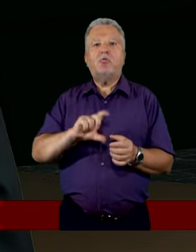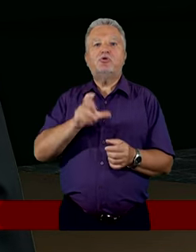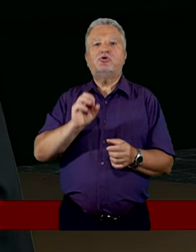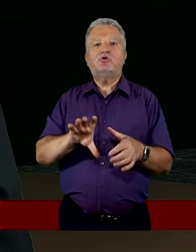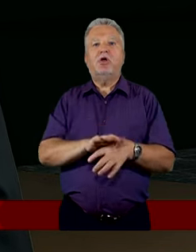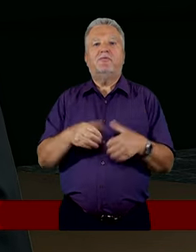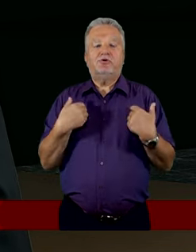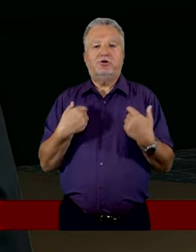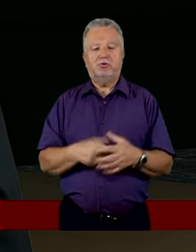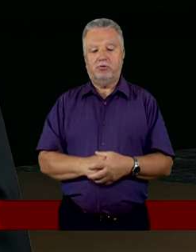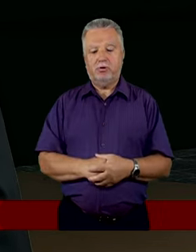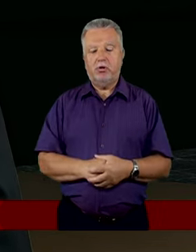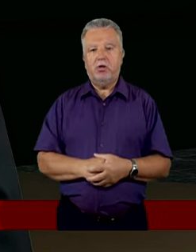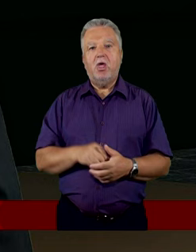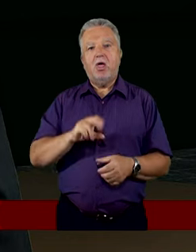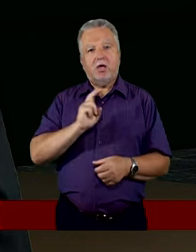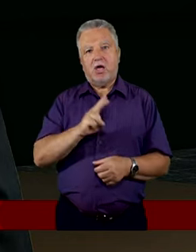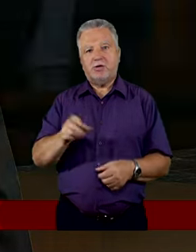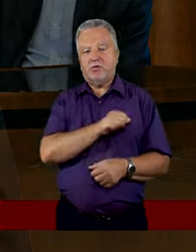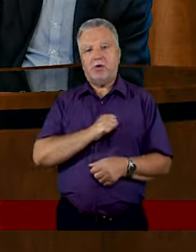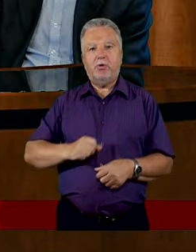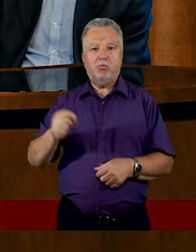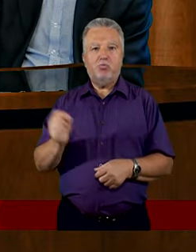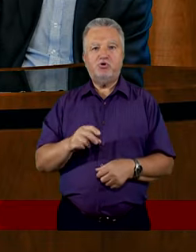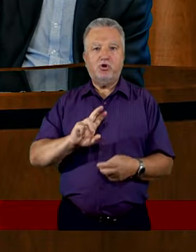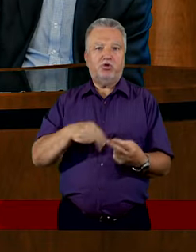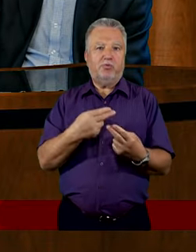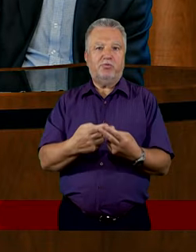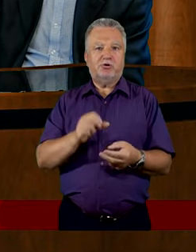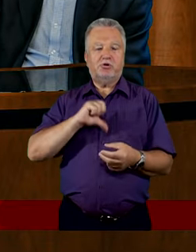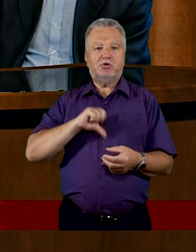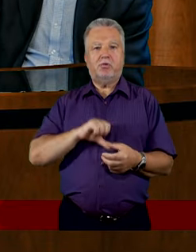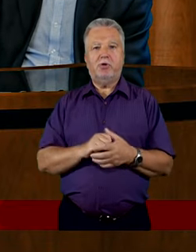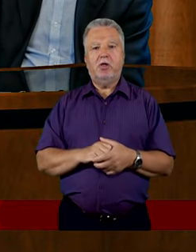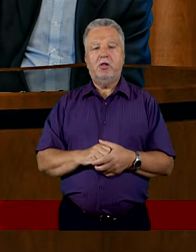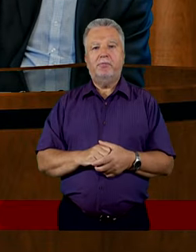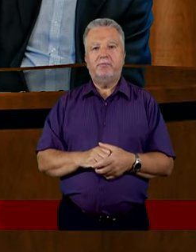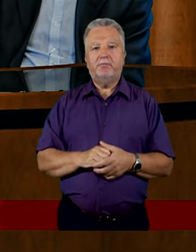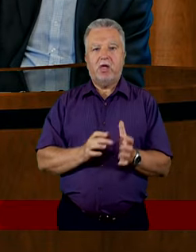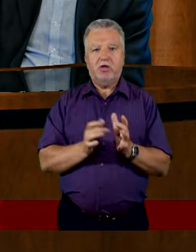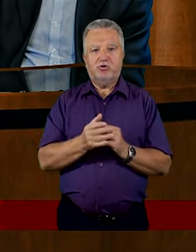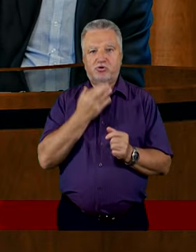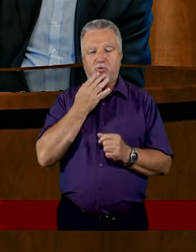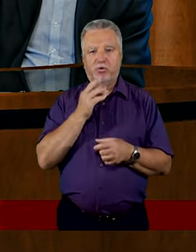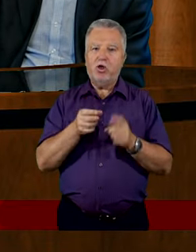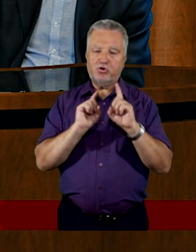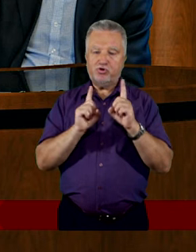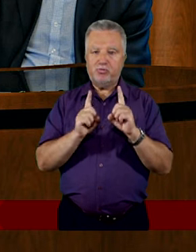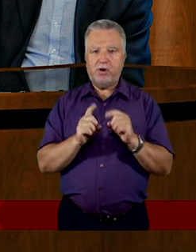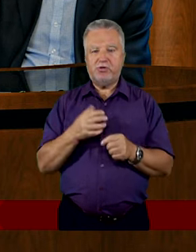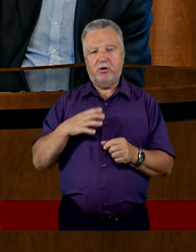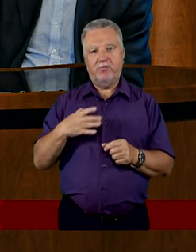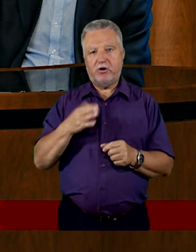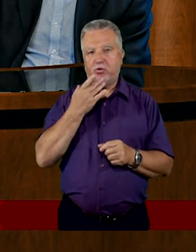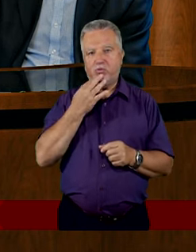odpowiedź, którą każdy z nas musi sobie odpowiedzieć, co to było, bo tutaj Pan Jezus tej odpowiedzi nie udziela, ale mówi, czuwajcie, bo nie znacie.